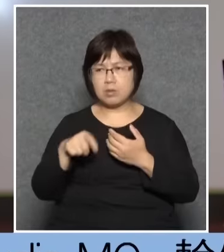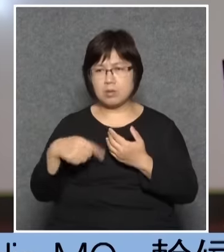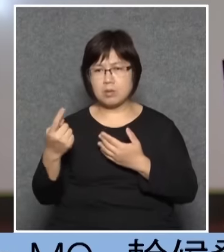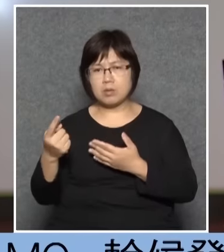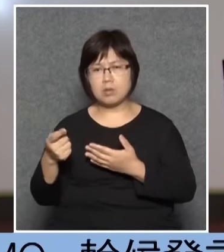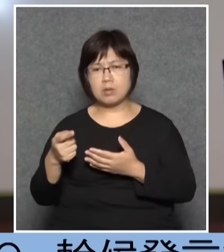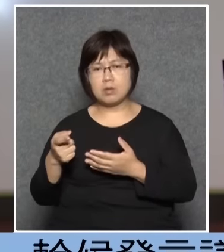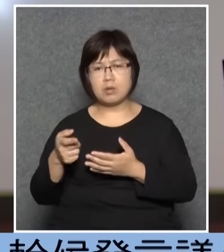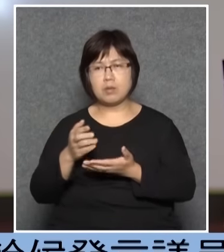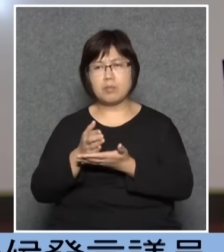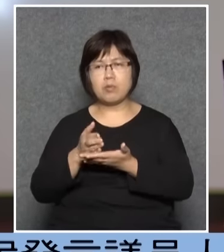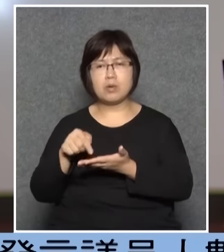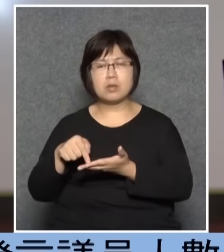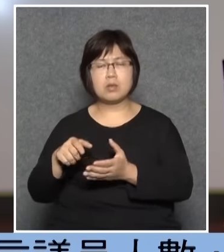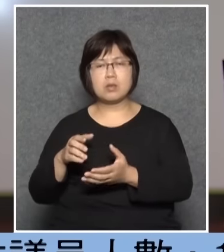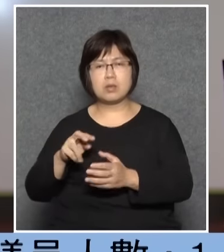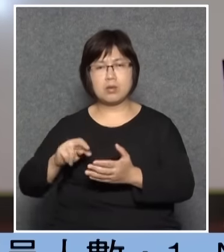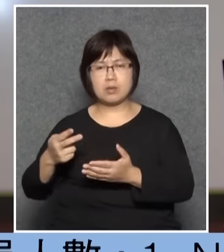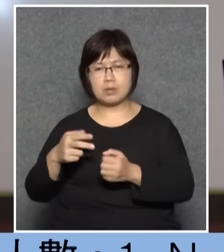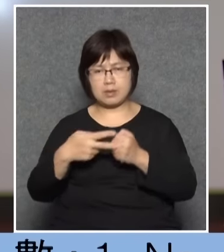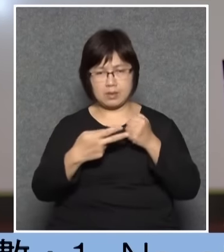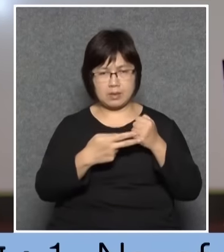嗰个部分嘅修订呢，就係即係第二嗰个